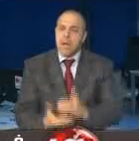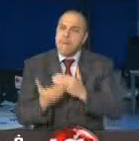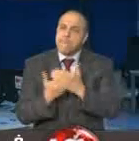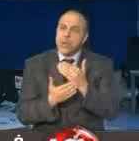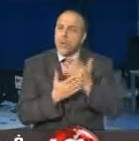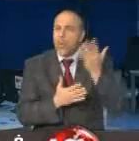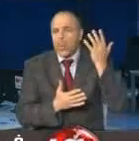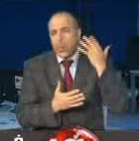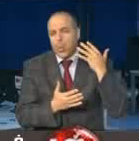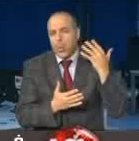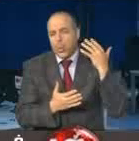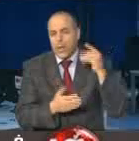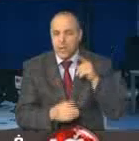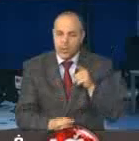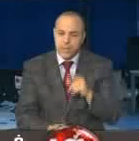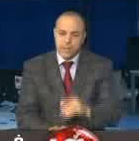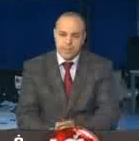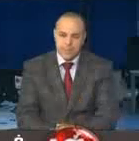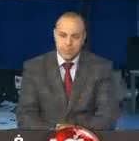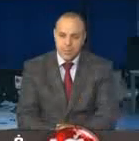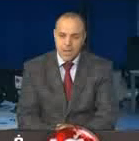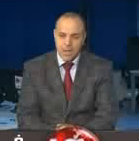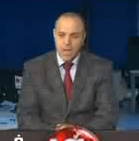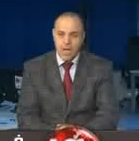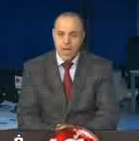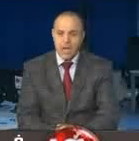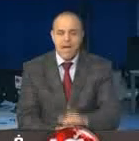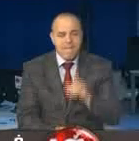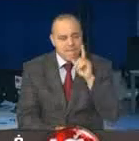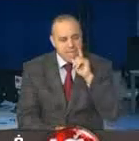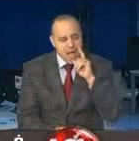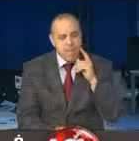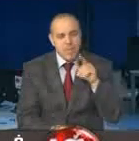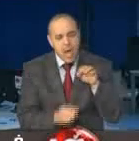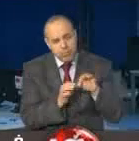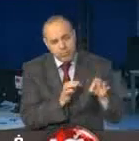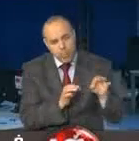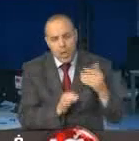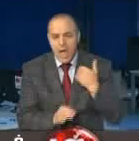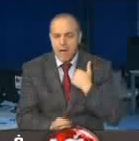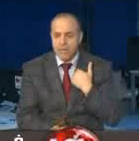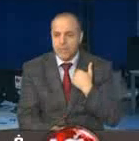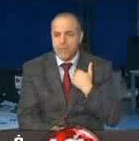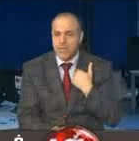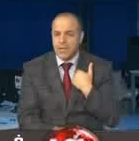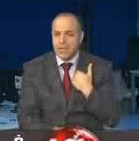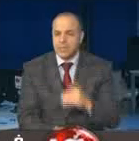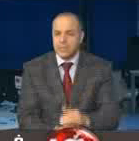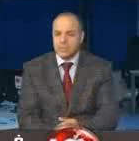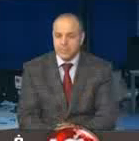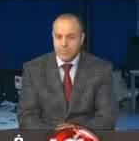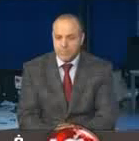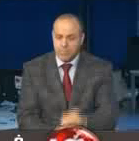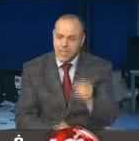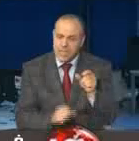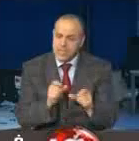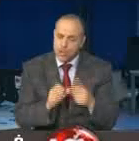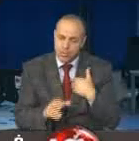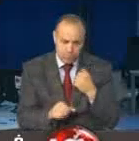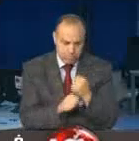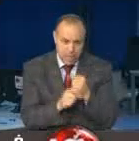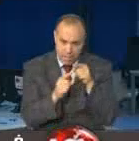البنايات القديمة وكل شيء، فهمتني، على المرأة الريفية وكل شيء، فهمتني، يعني على اللي بيرسوناج،